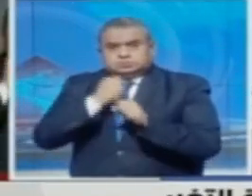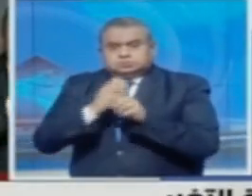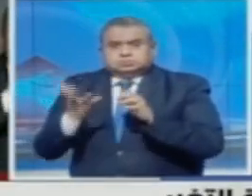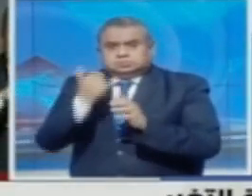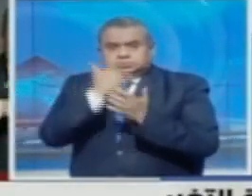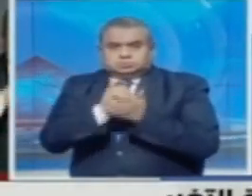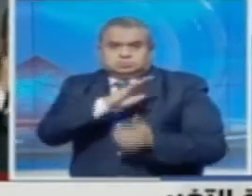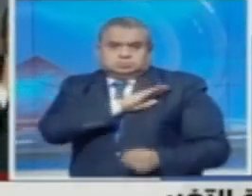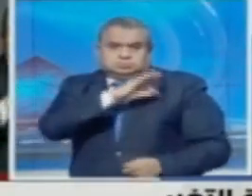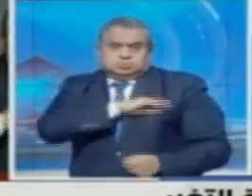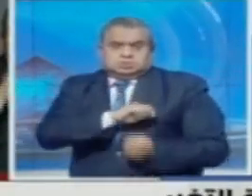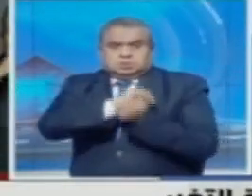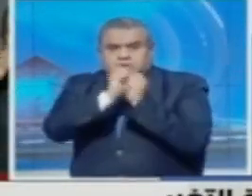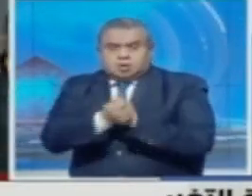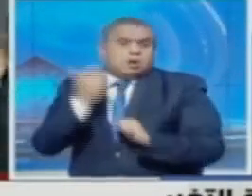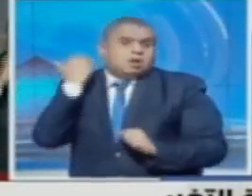تحقق التحول